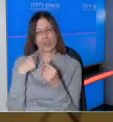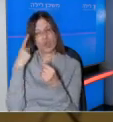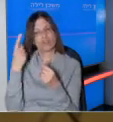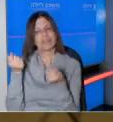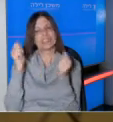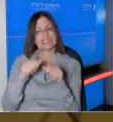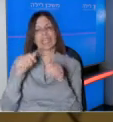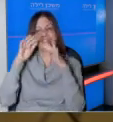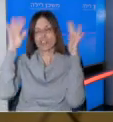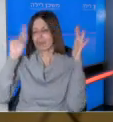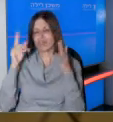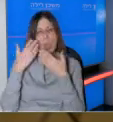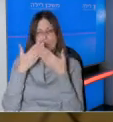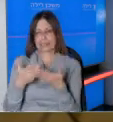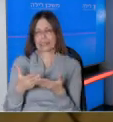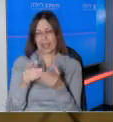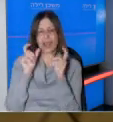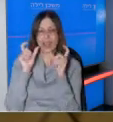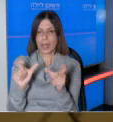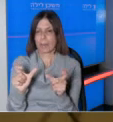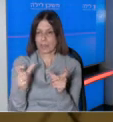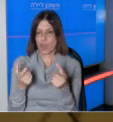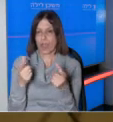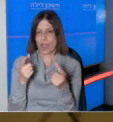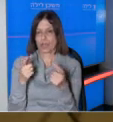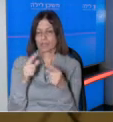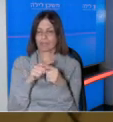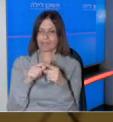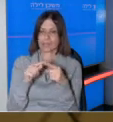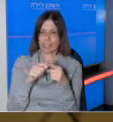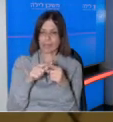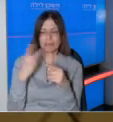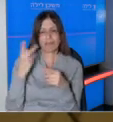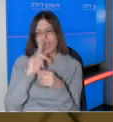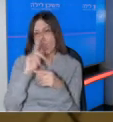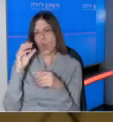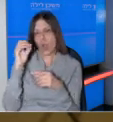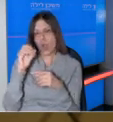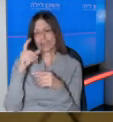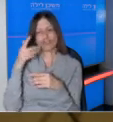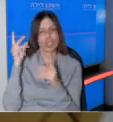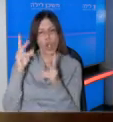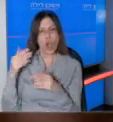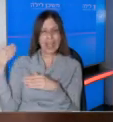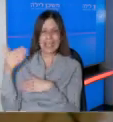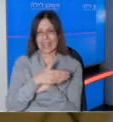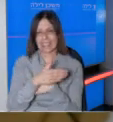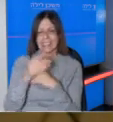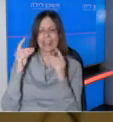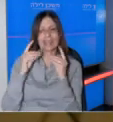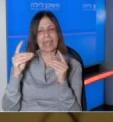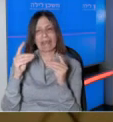שסגירת השמיים זה לא כלי אפקטיבי למניעה של נגיפים, בטח לא אומיקרון, שהוא למעשה יכול לחדור במחאות דרך